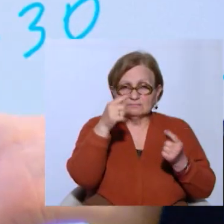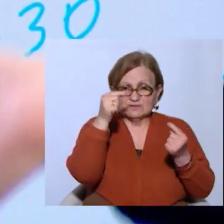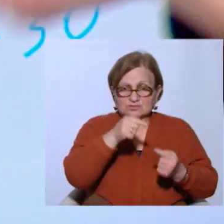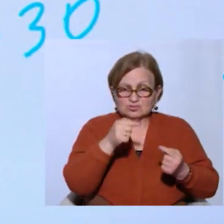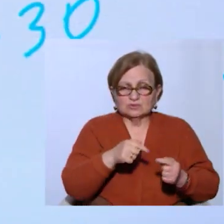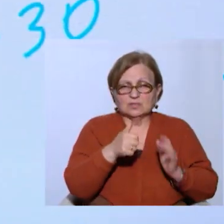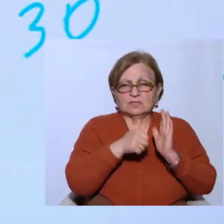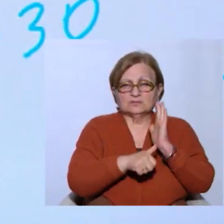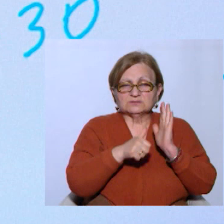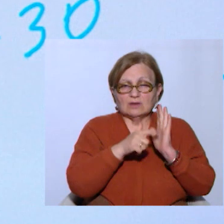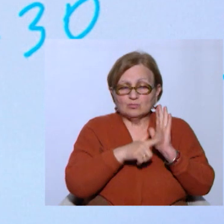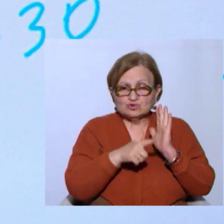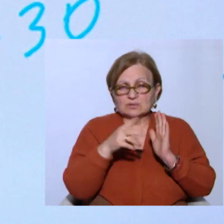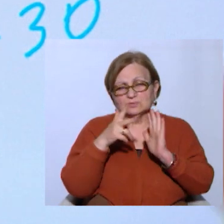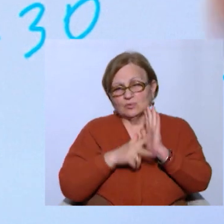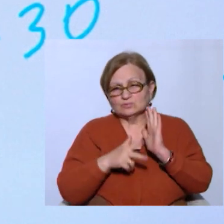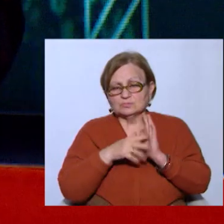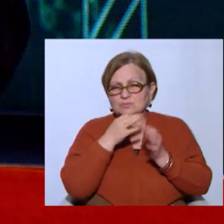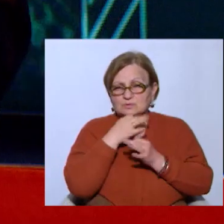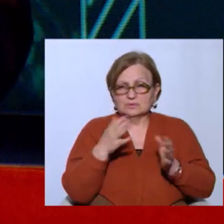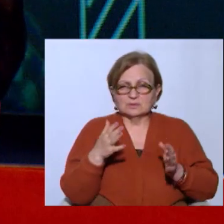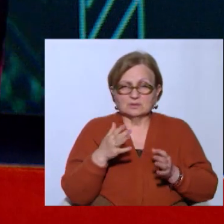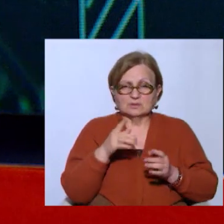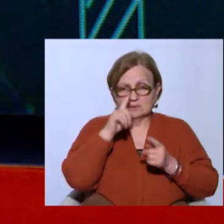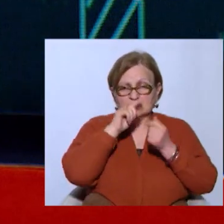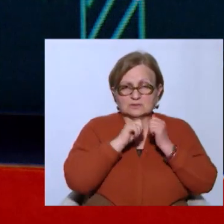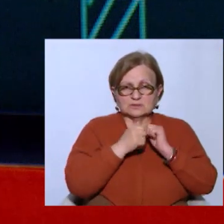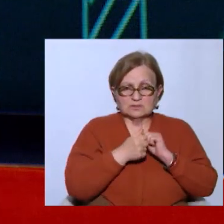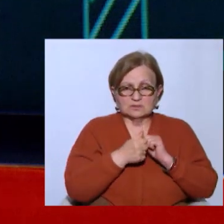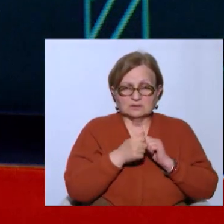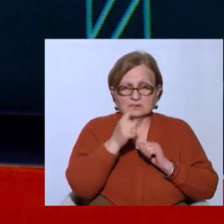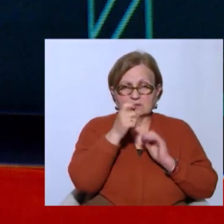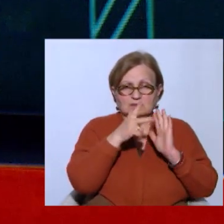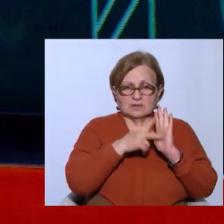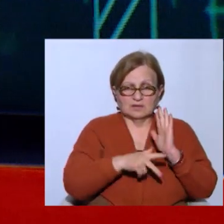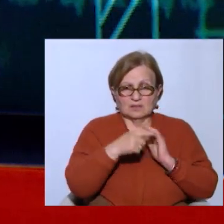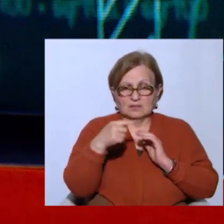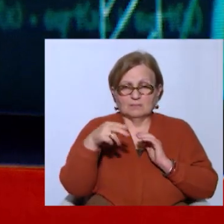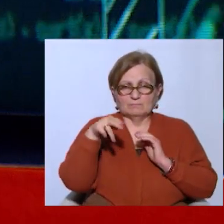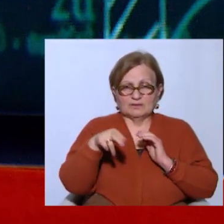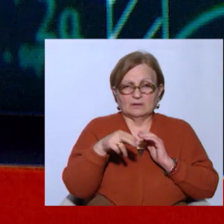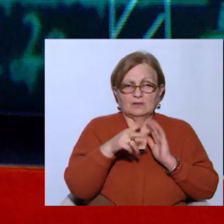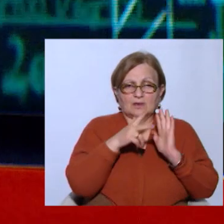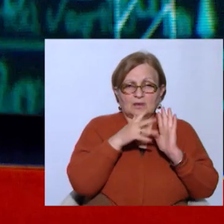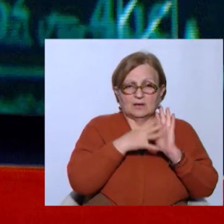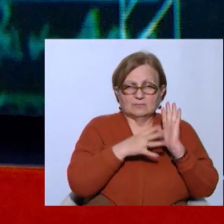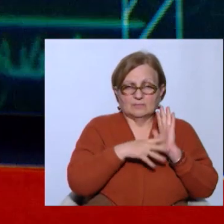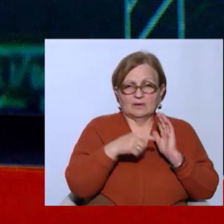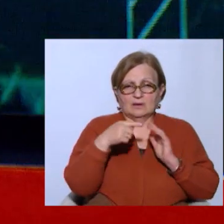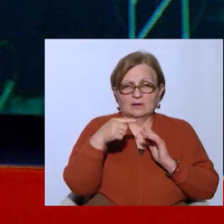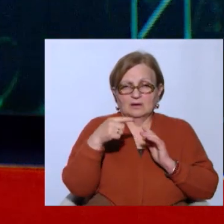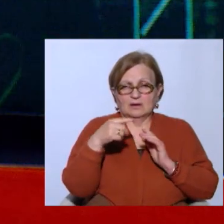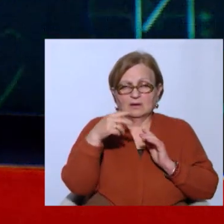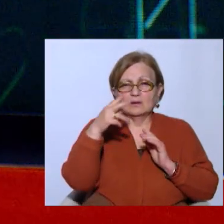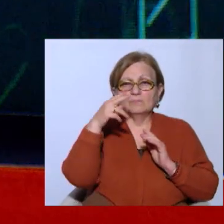შესაბამება, 70, 80 და ნებისმიერ რიცხვი. უბრალოდ დაიმახსოვრეთ, რომ 180 შესაბამება π, 90 შესაბამება